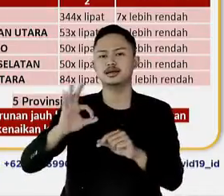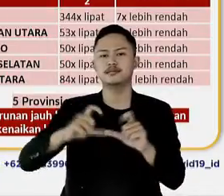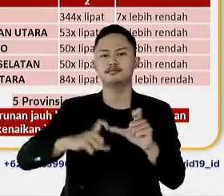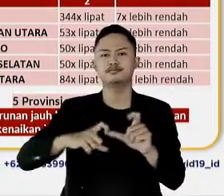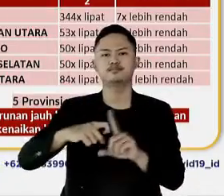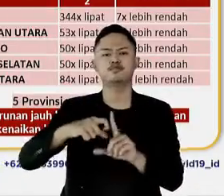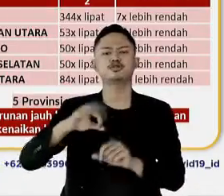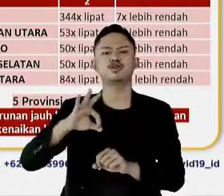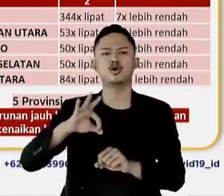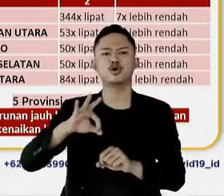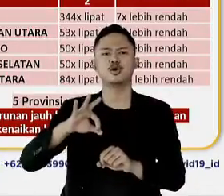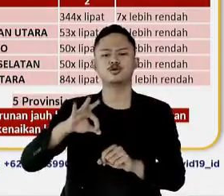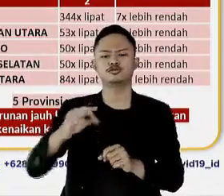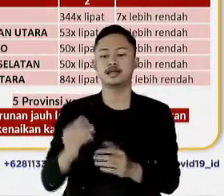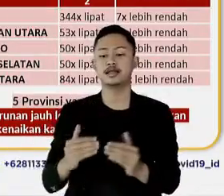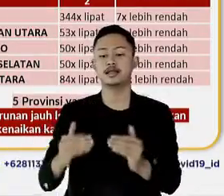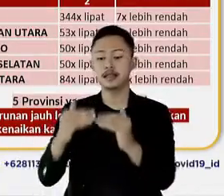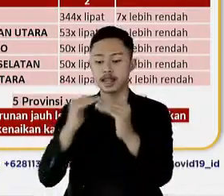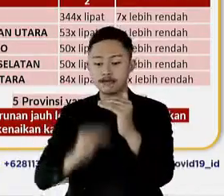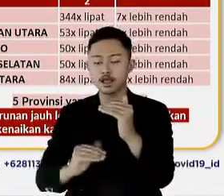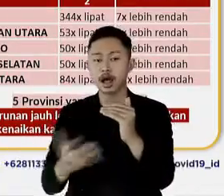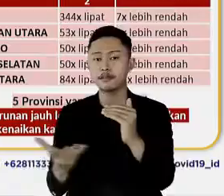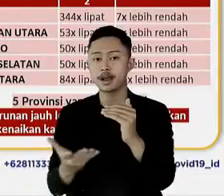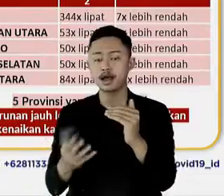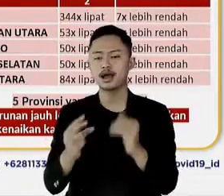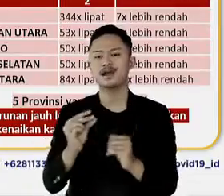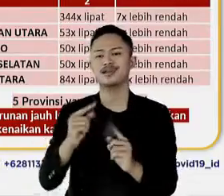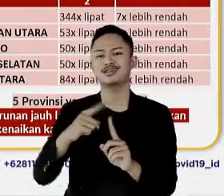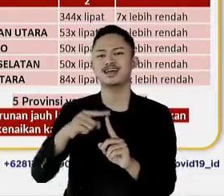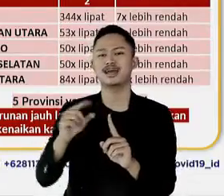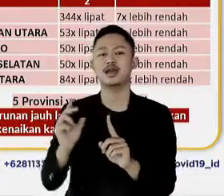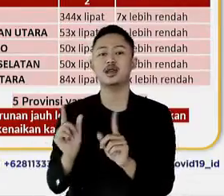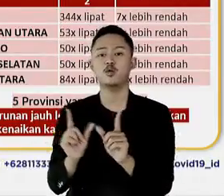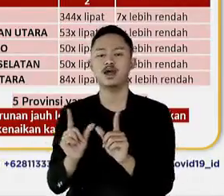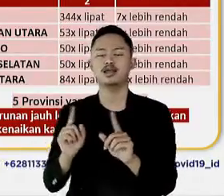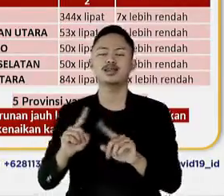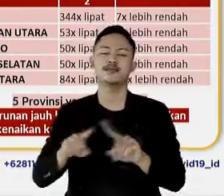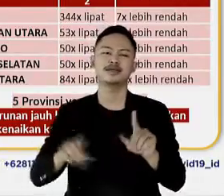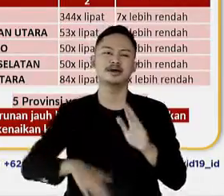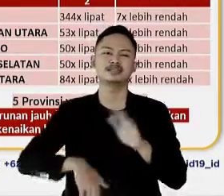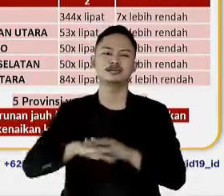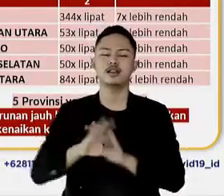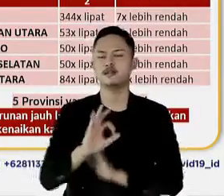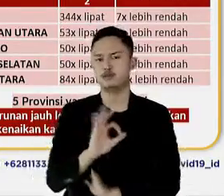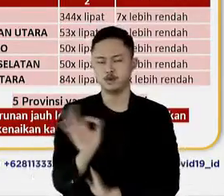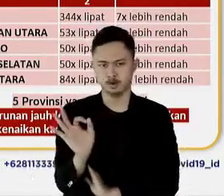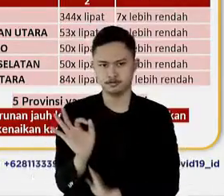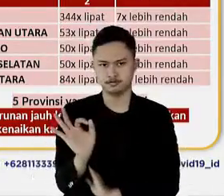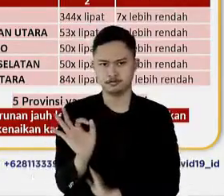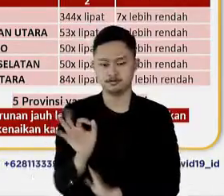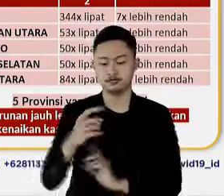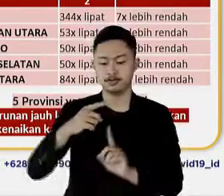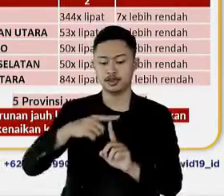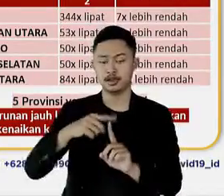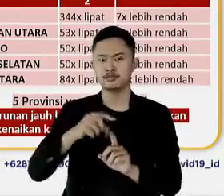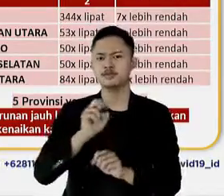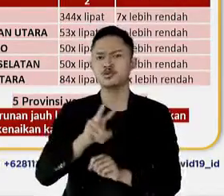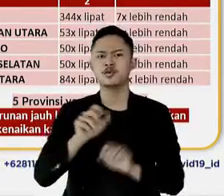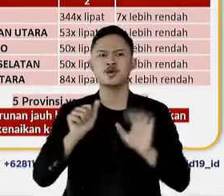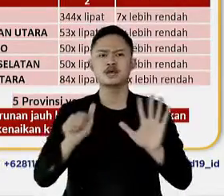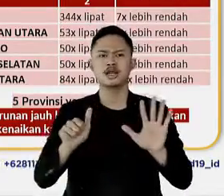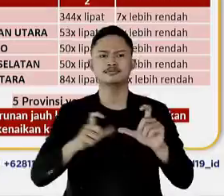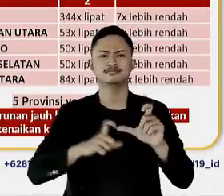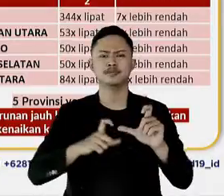protokol kesehatan hingga tingkat RT RW belum secara maksimal dimanfaatkan sampai tanggal enam